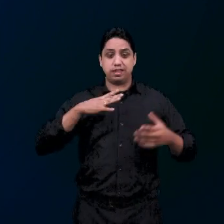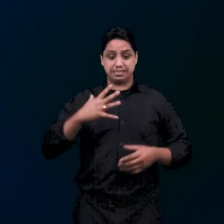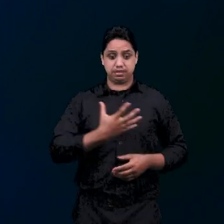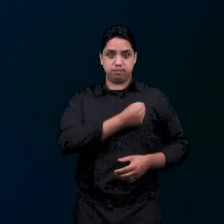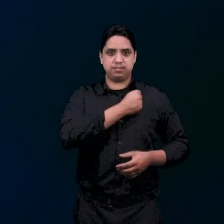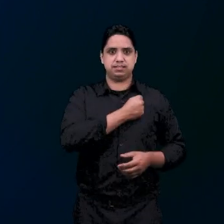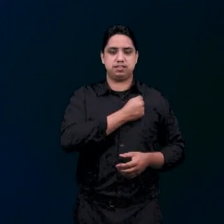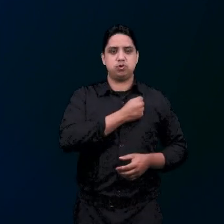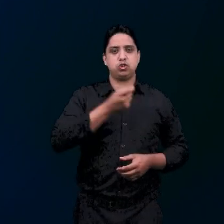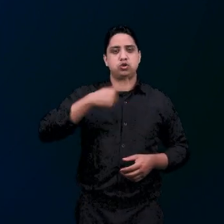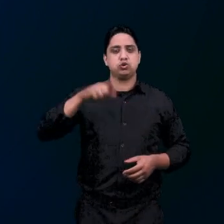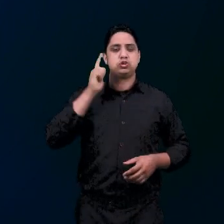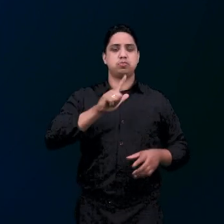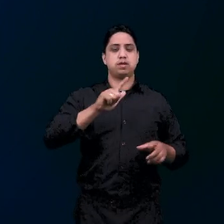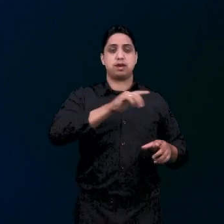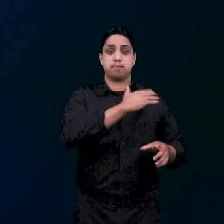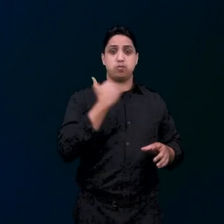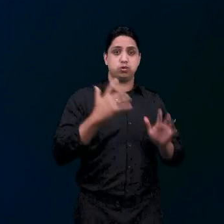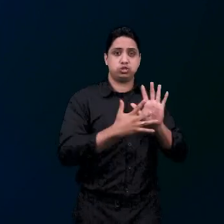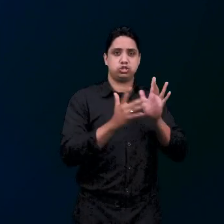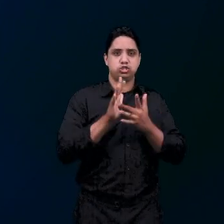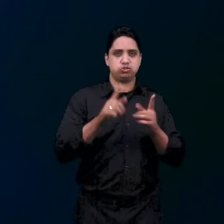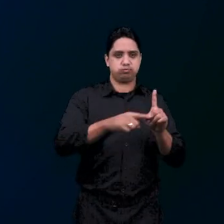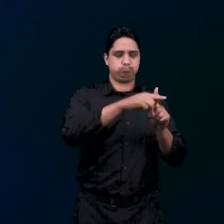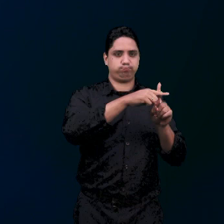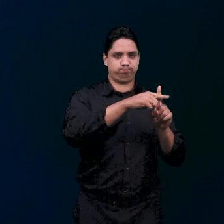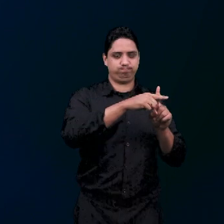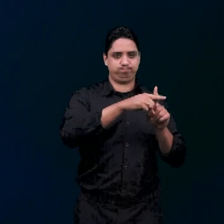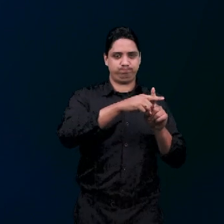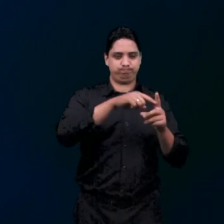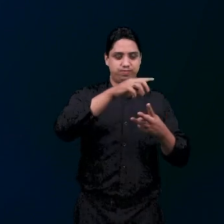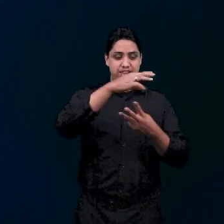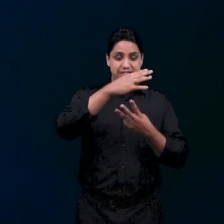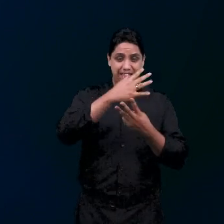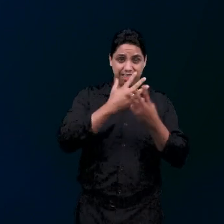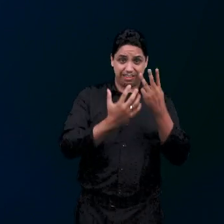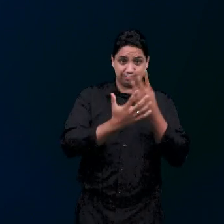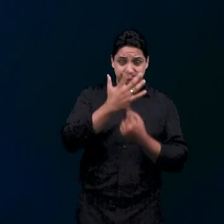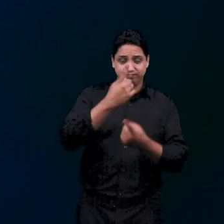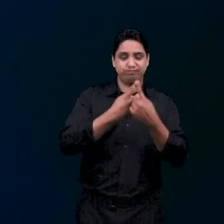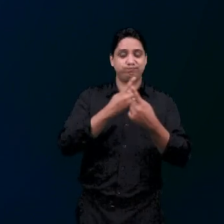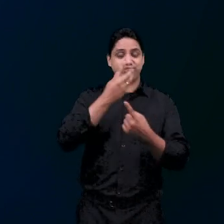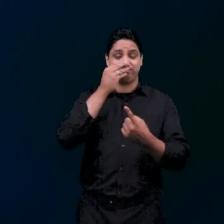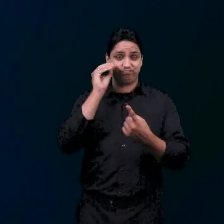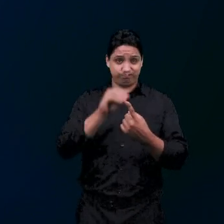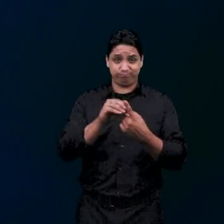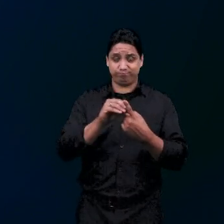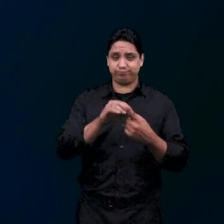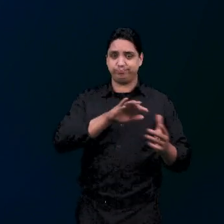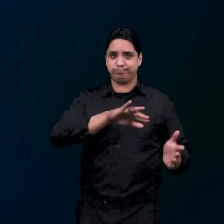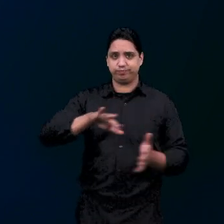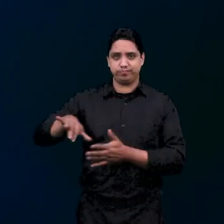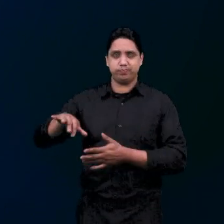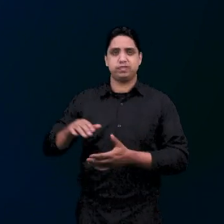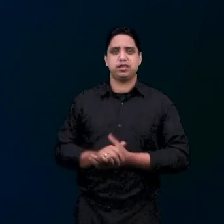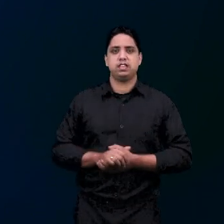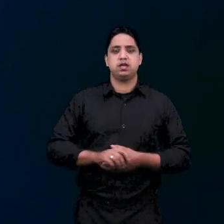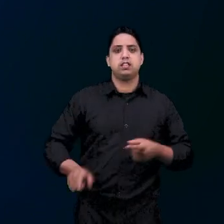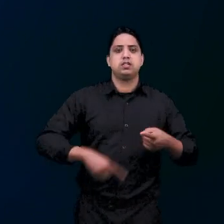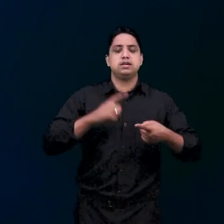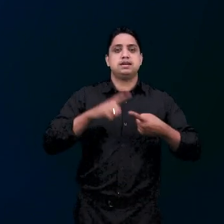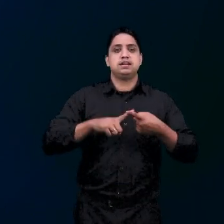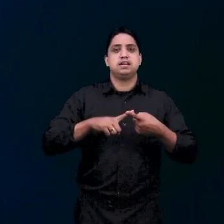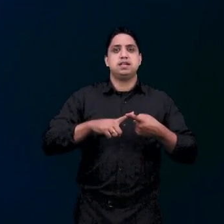lavés dans le sacrifice du Seigneur Jésus. Donc, c'est le rejet à la Trinité. Je retrouvais comme réjection au Seigneur Jésus la figure du Fils,